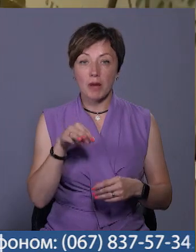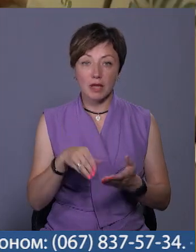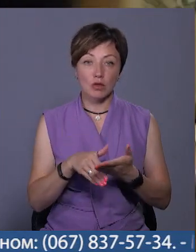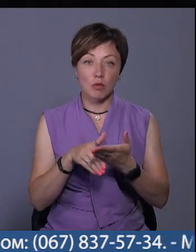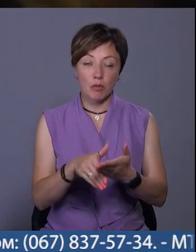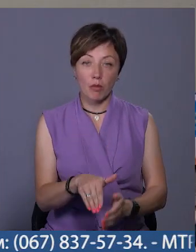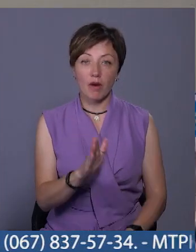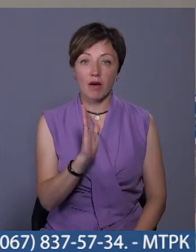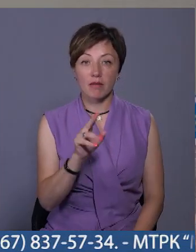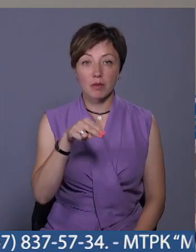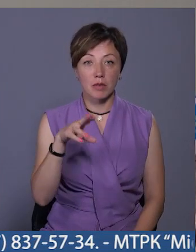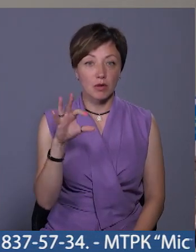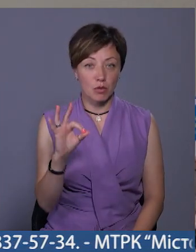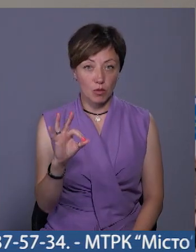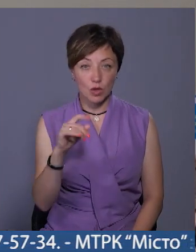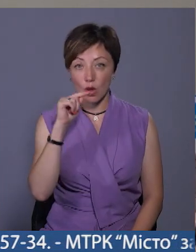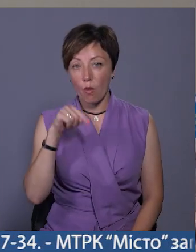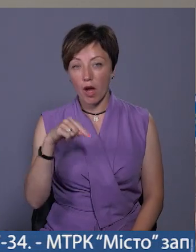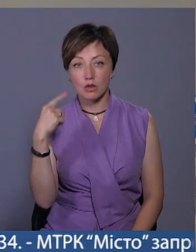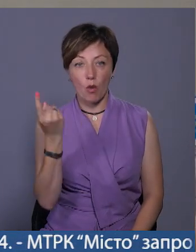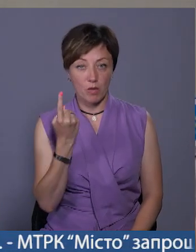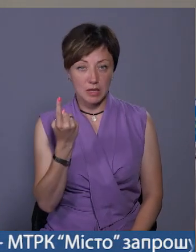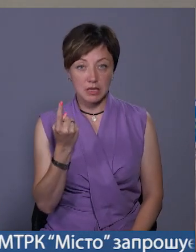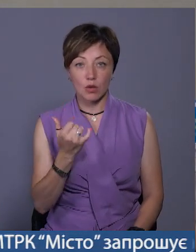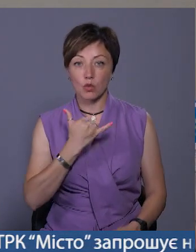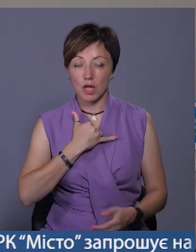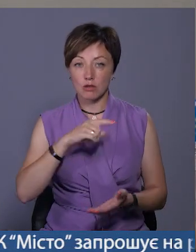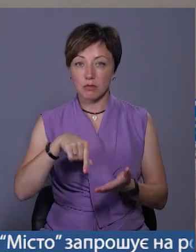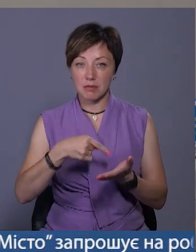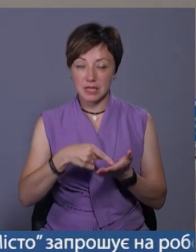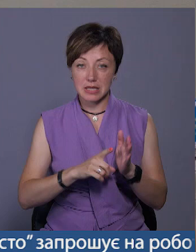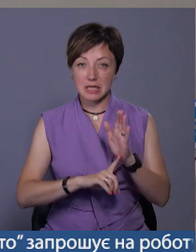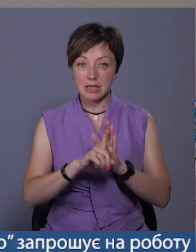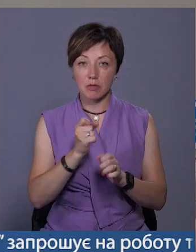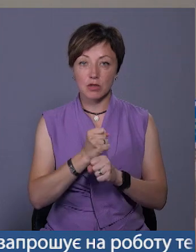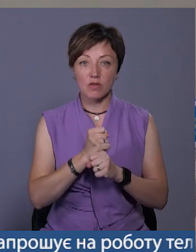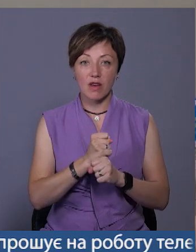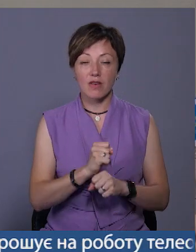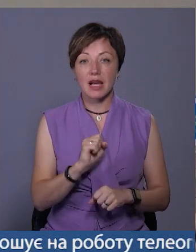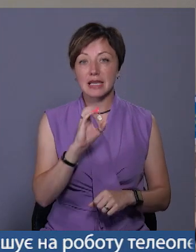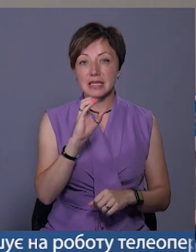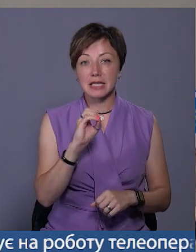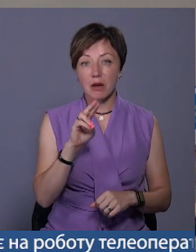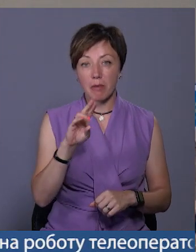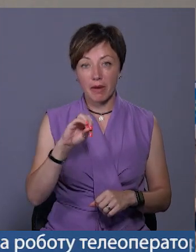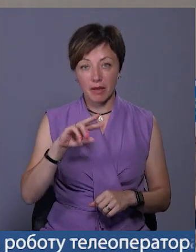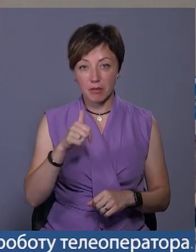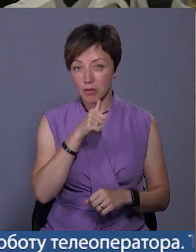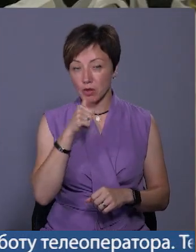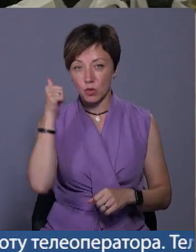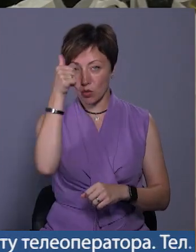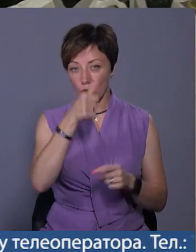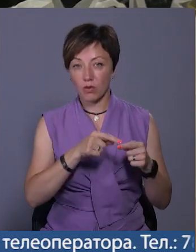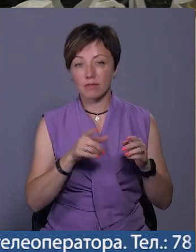допомоги внутрішньопереміщеним особам з Луганської області. У нашому місці він запрацював у серпні минулого року. За цей час